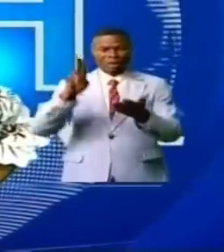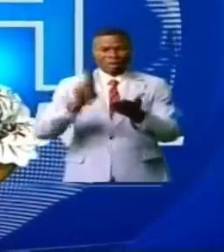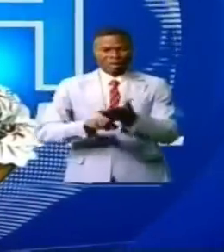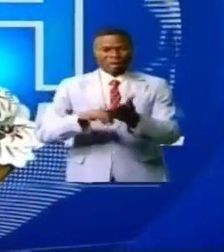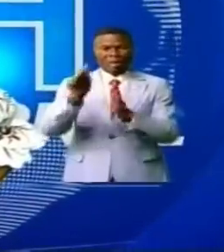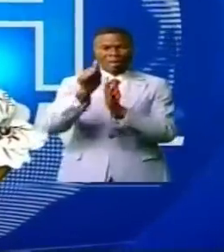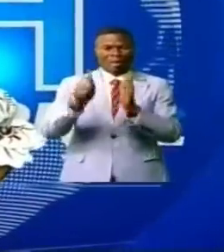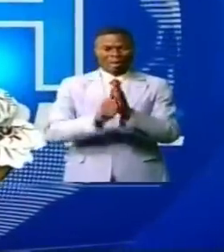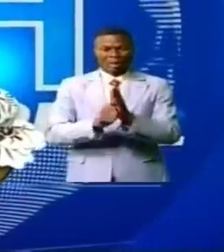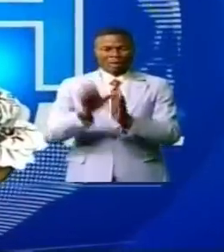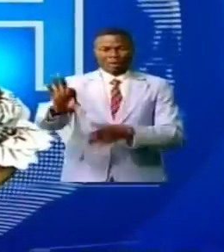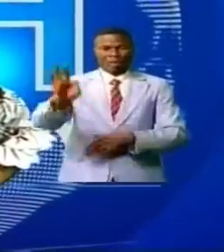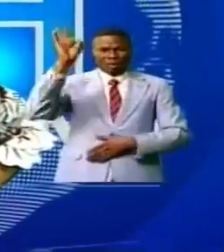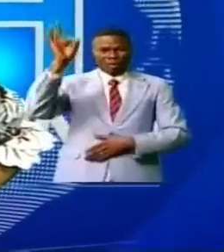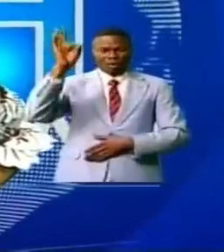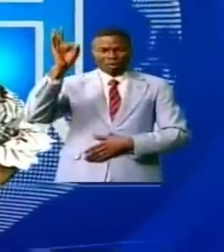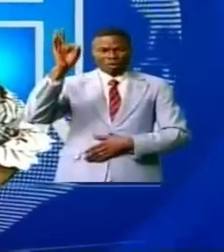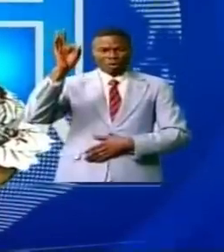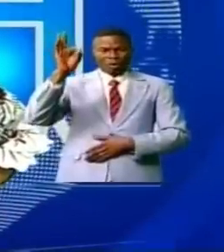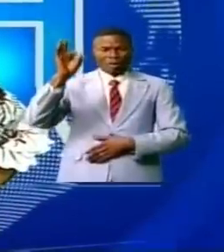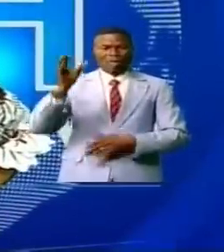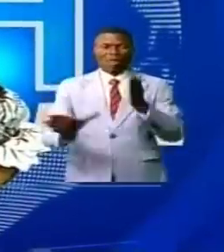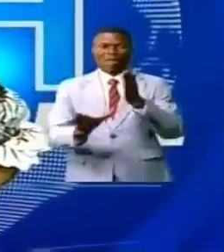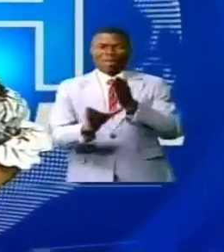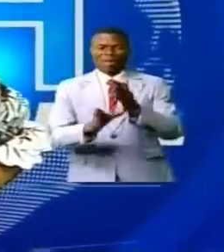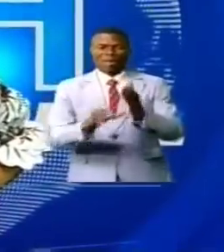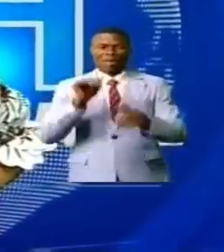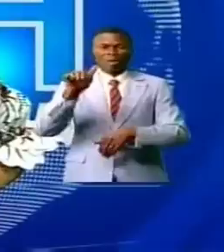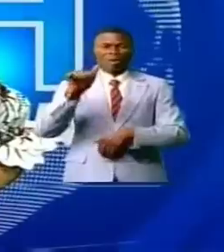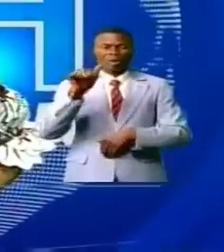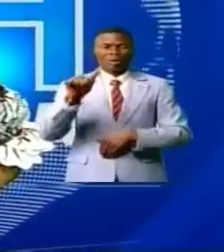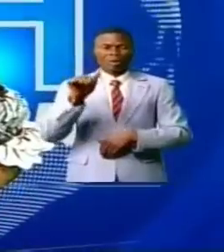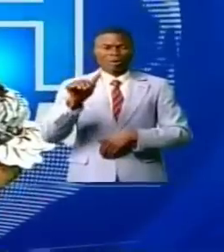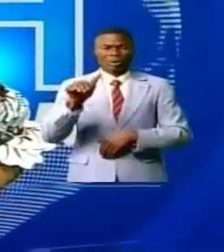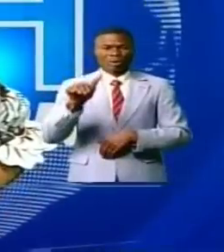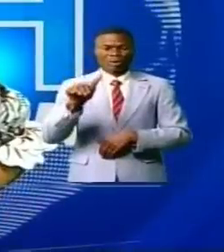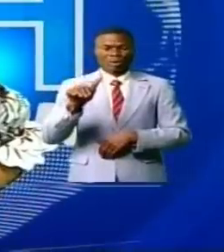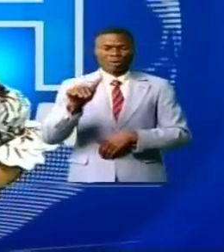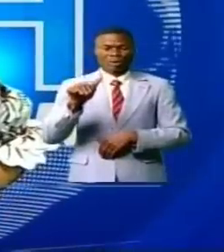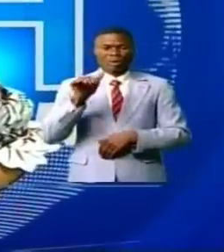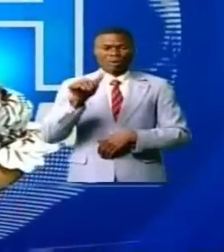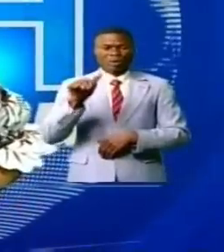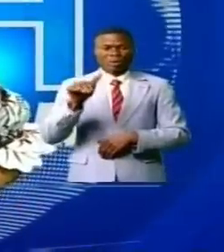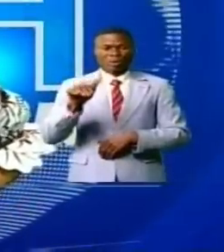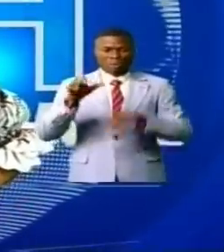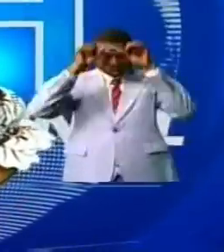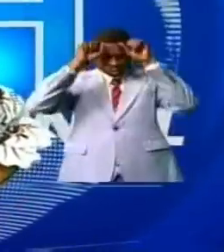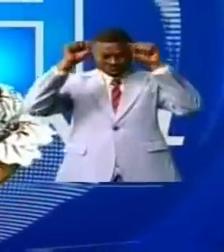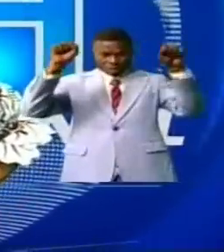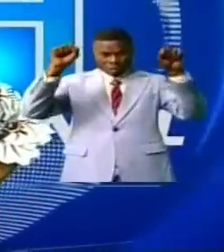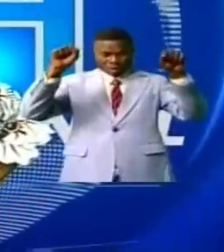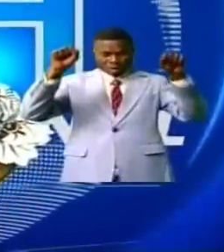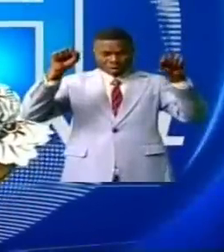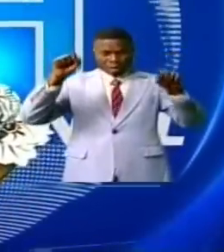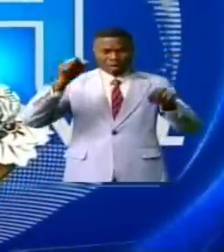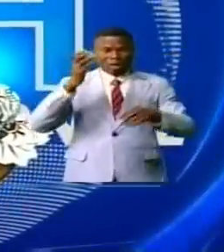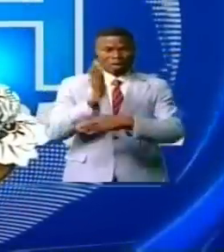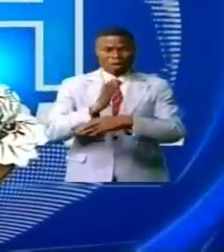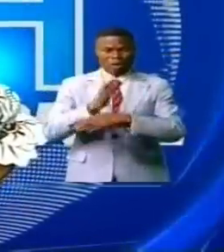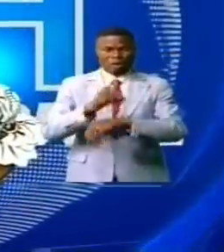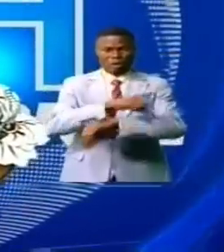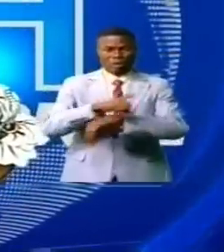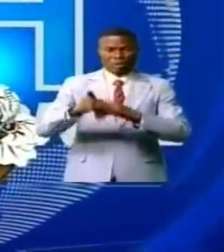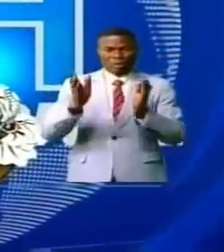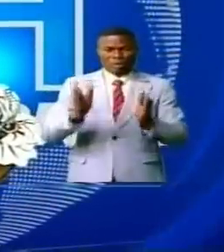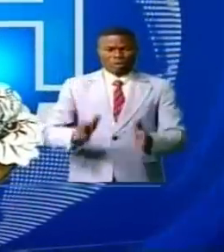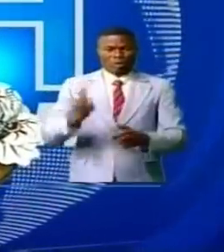portant désignation à titre intérimaire des directeurs et des présidents, du président du conseil